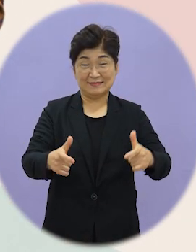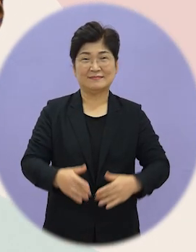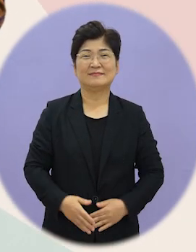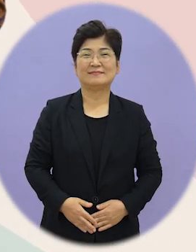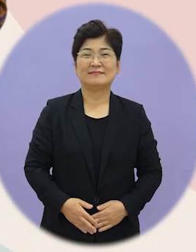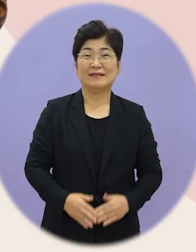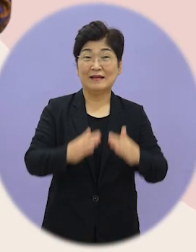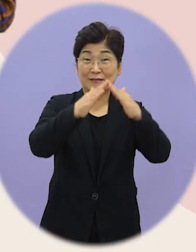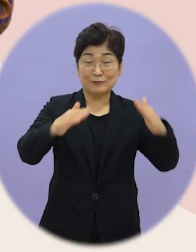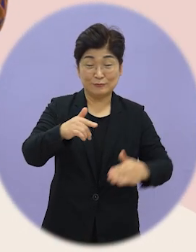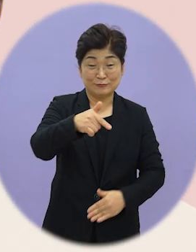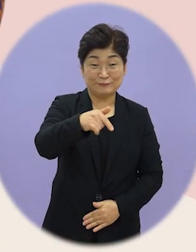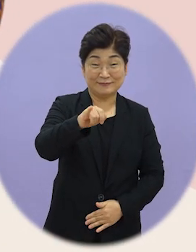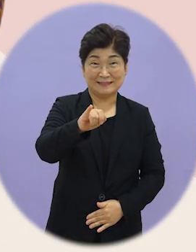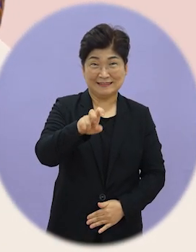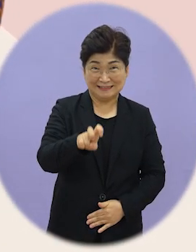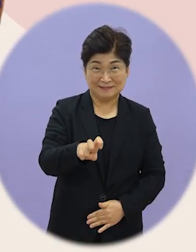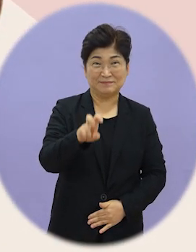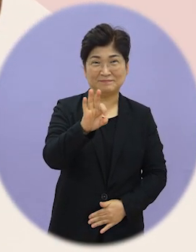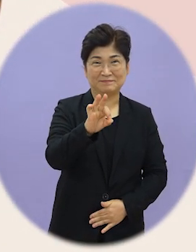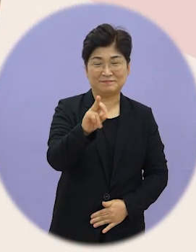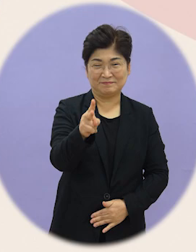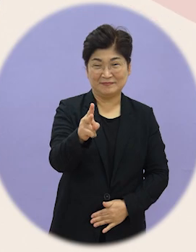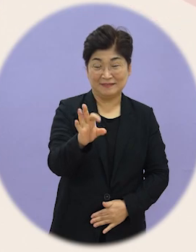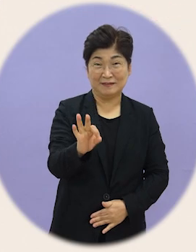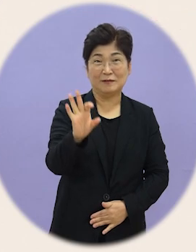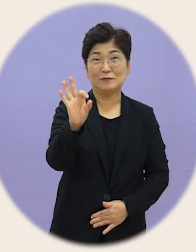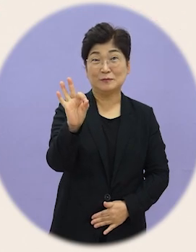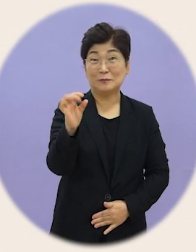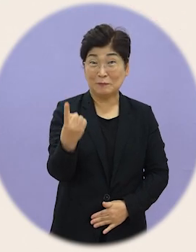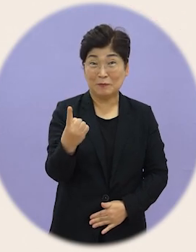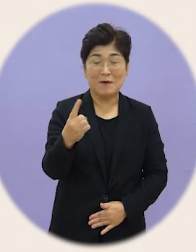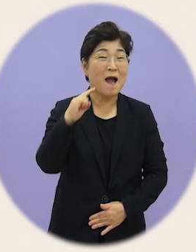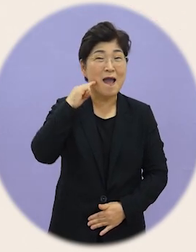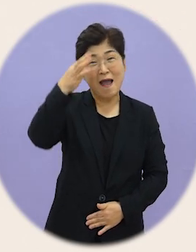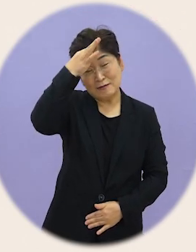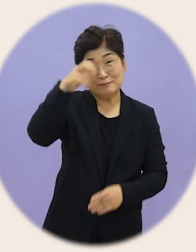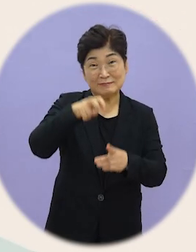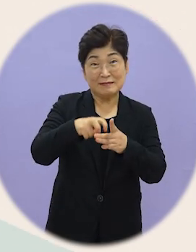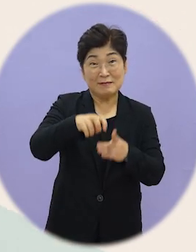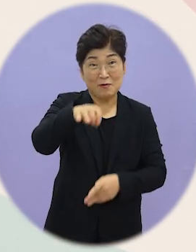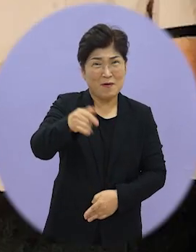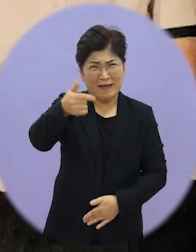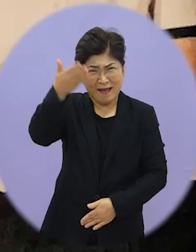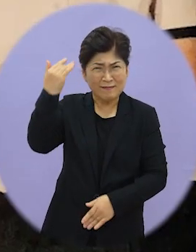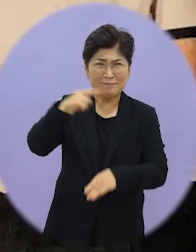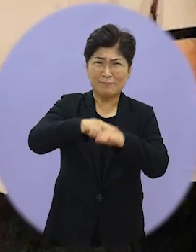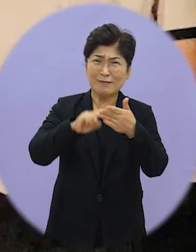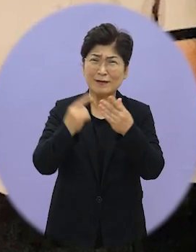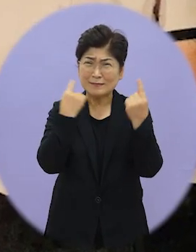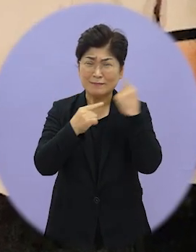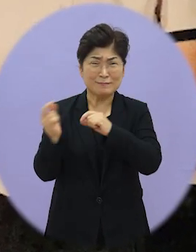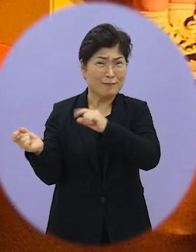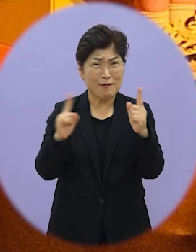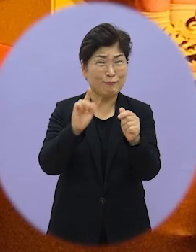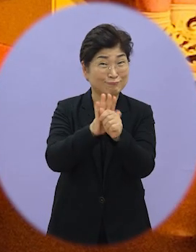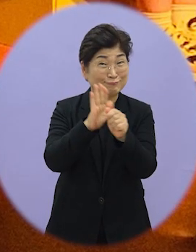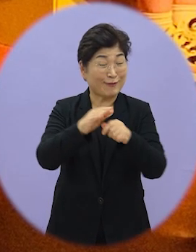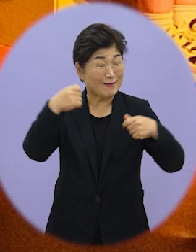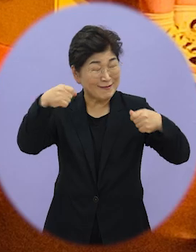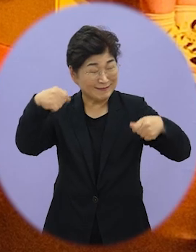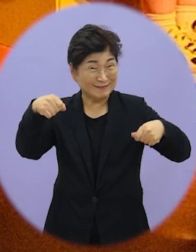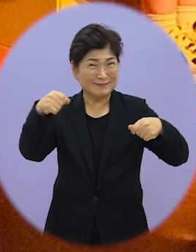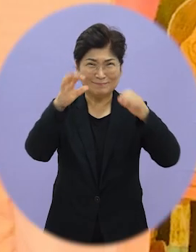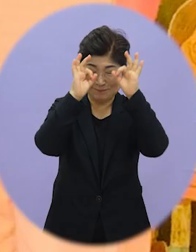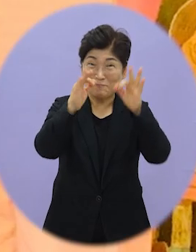다음은 전라권입니다. 전북 전주 김영우 아트센터에서는 어린 날의 상처를 따뜻하게 감싸주는 성장극,